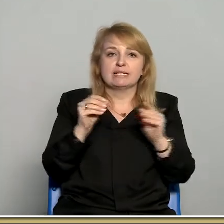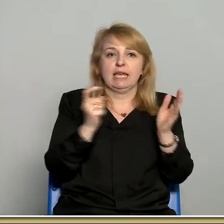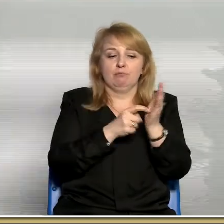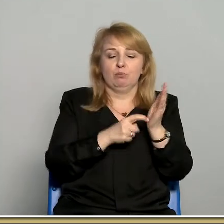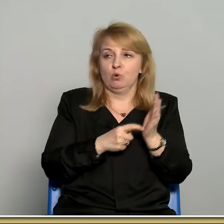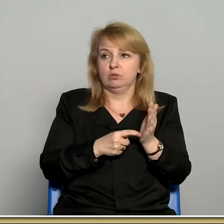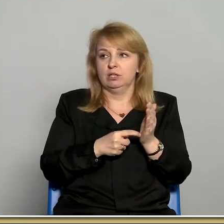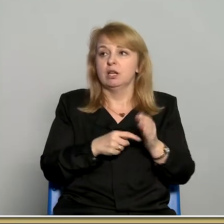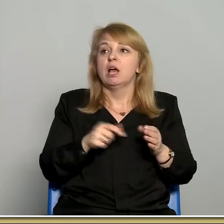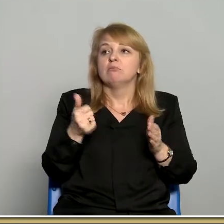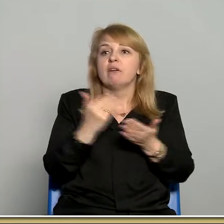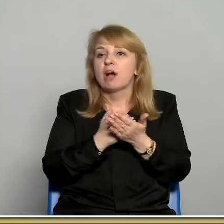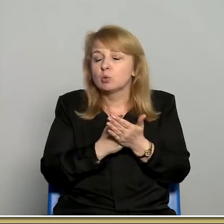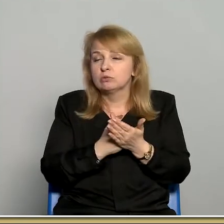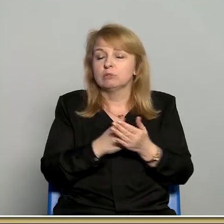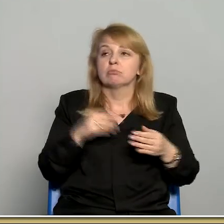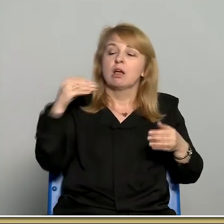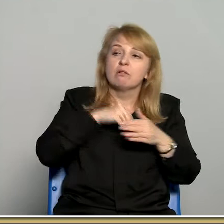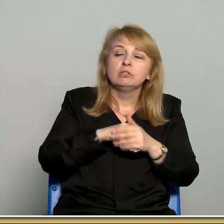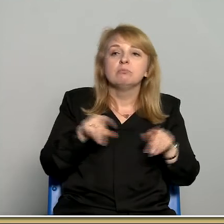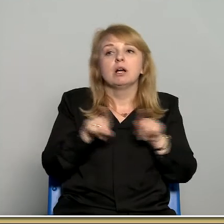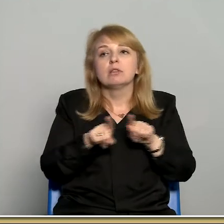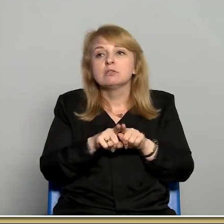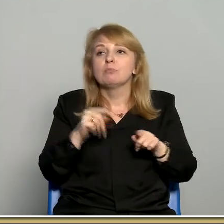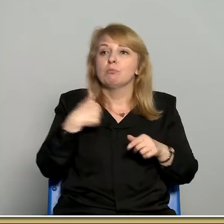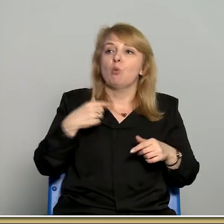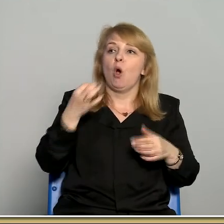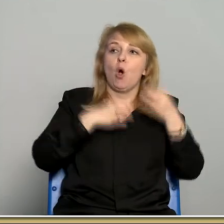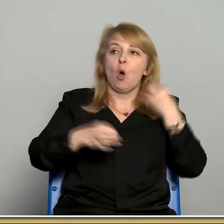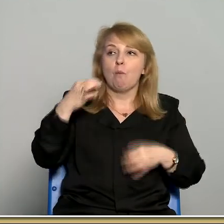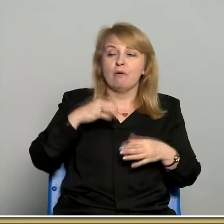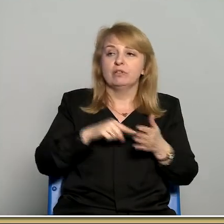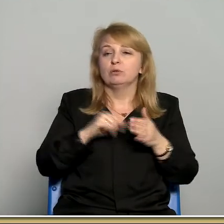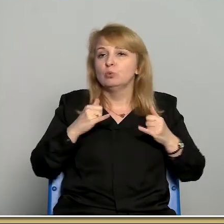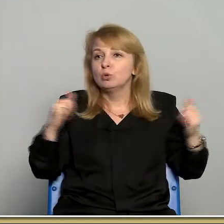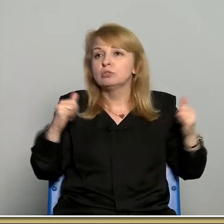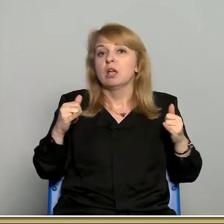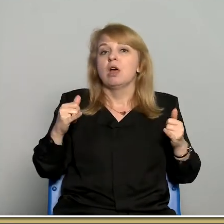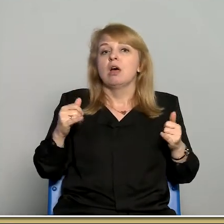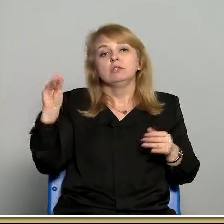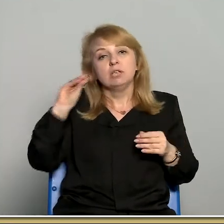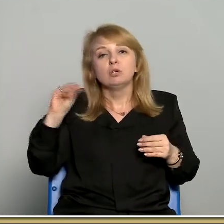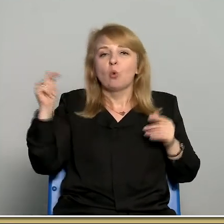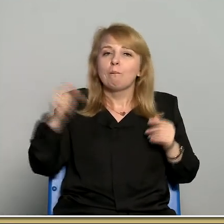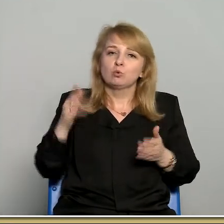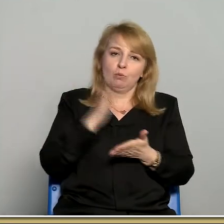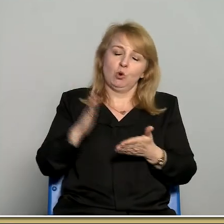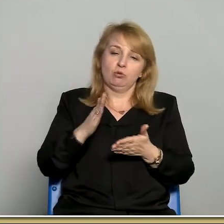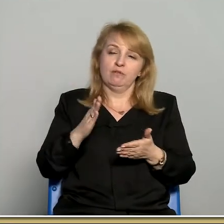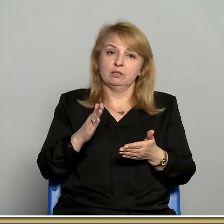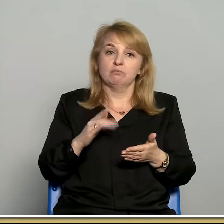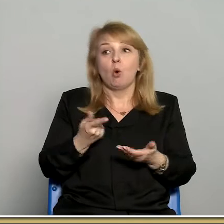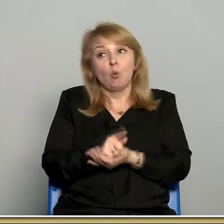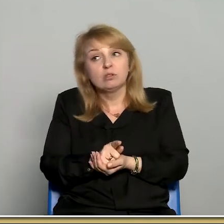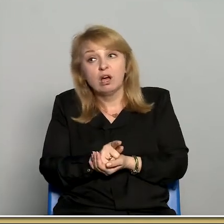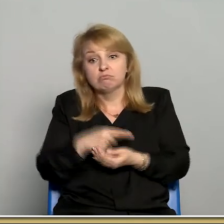chociażby kryteriów oceny, o których mówił Pan Dyrektor Frankowski, a zatem to jeszcze przed nami. Na ile nam się uda? Trudno